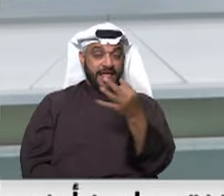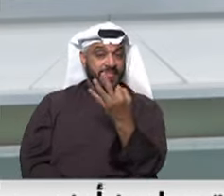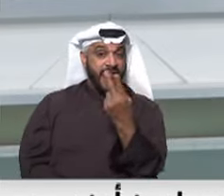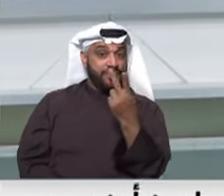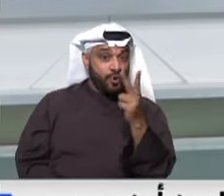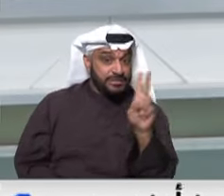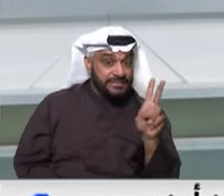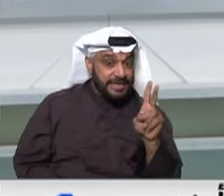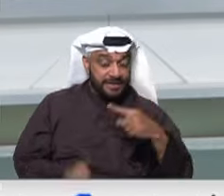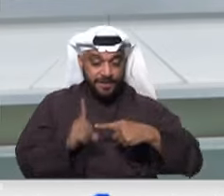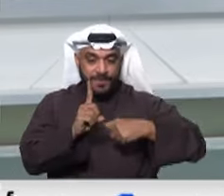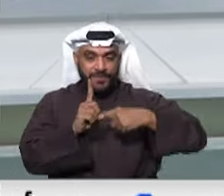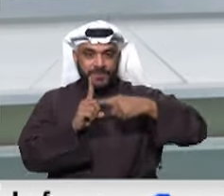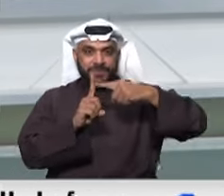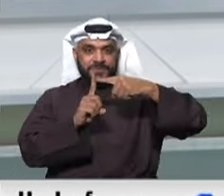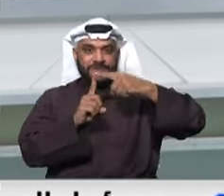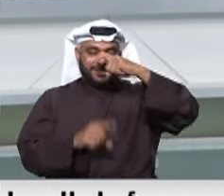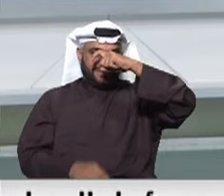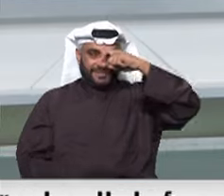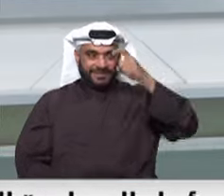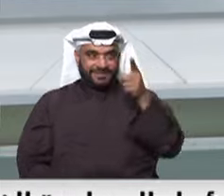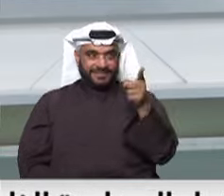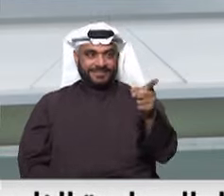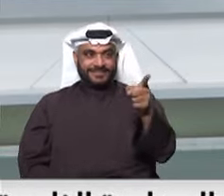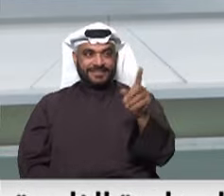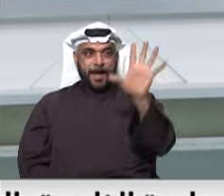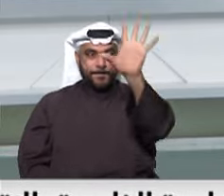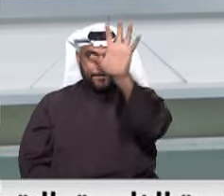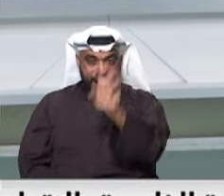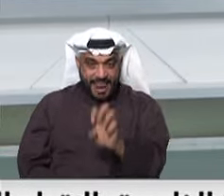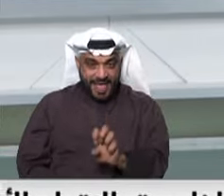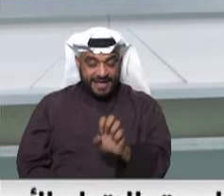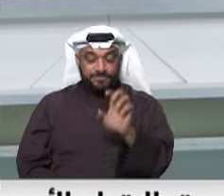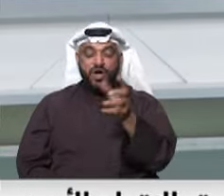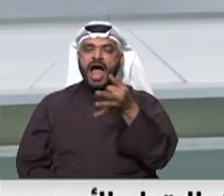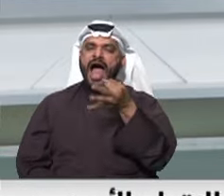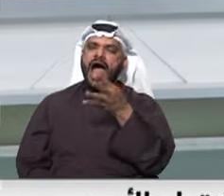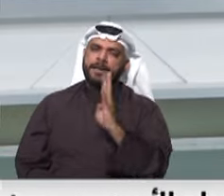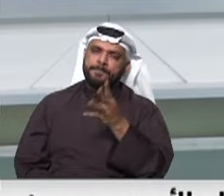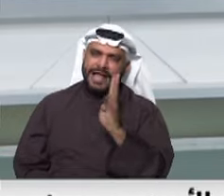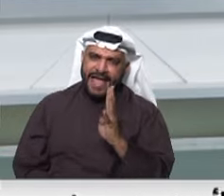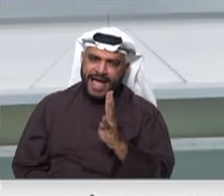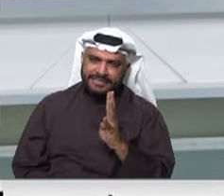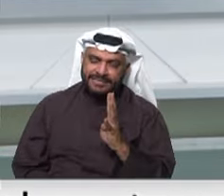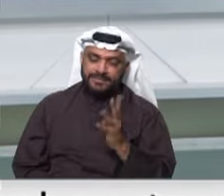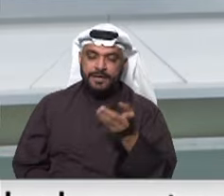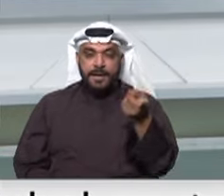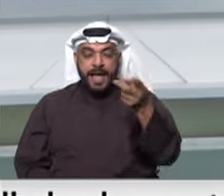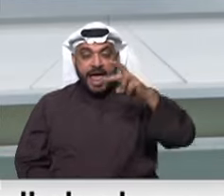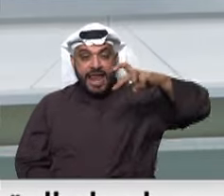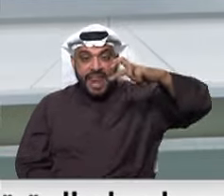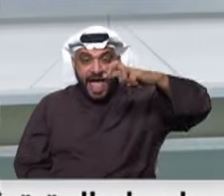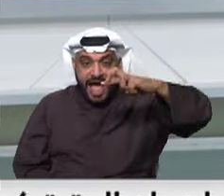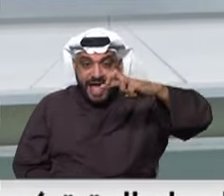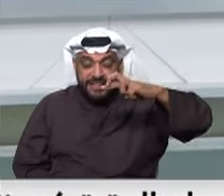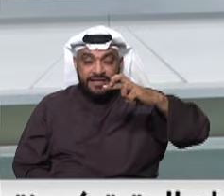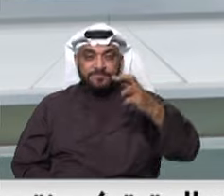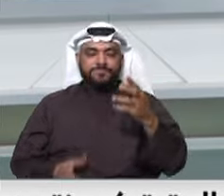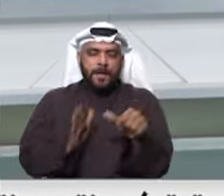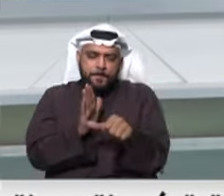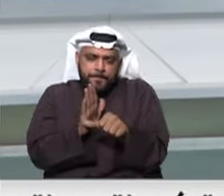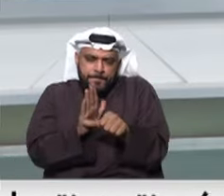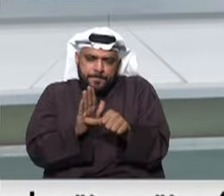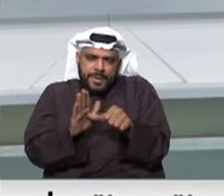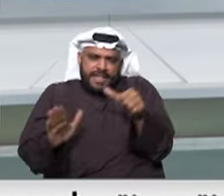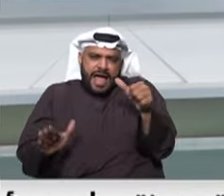من 14 إلى 15 درجة مئوية. الرياح راح تكون رياح جنوبية شرقية في يوم غدا الأحد، بداية من